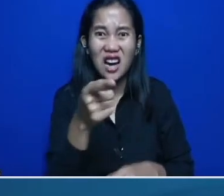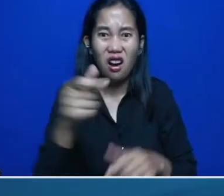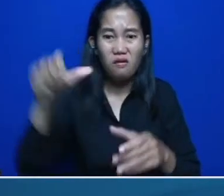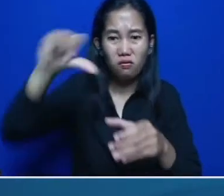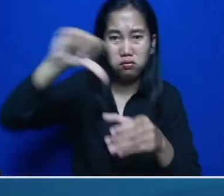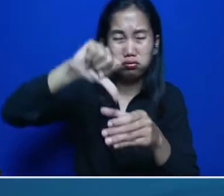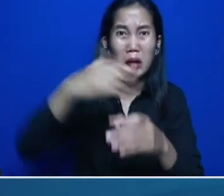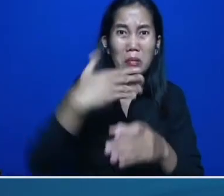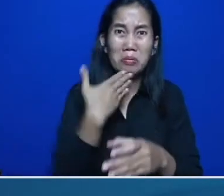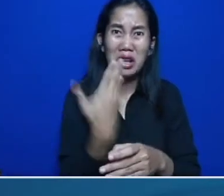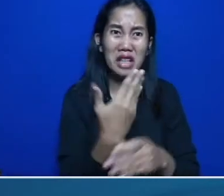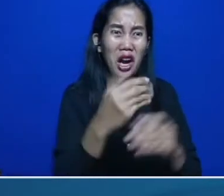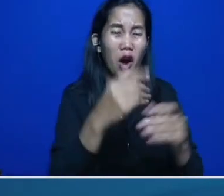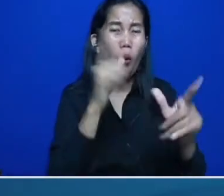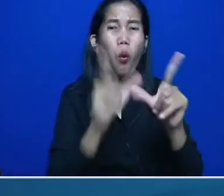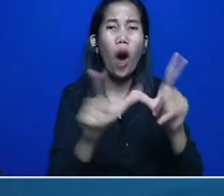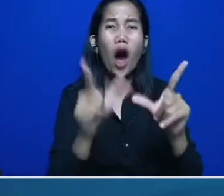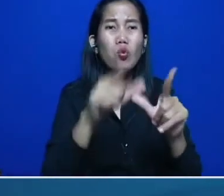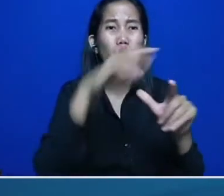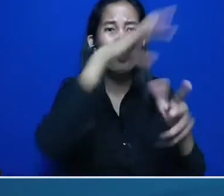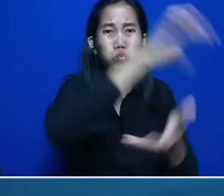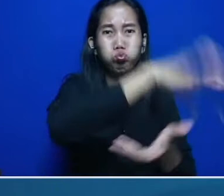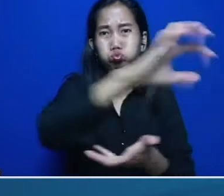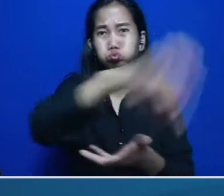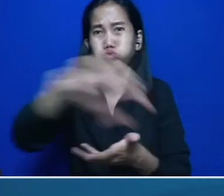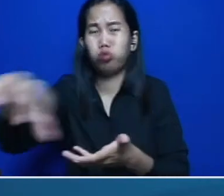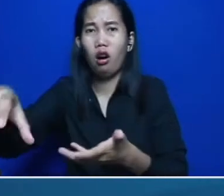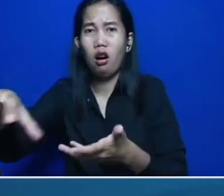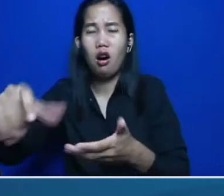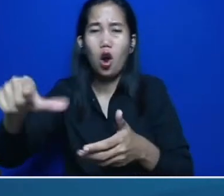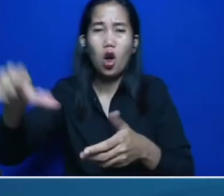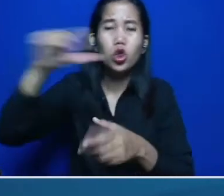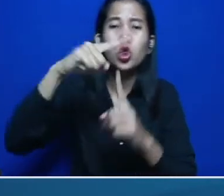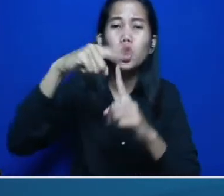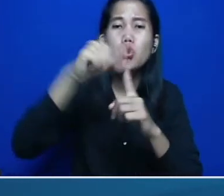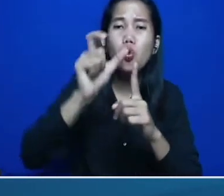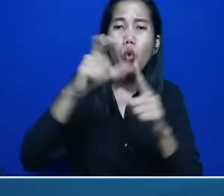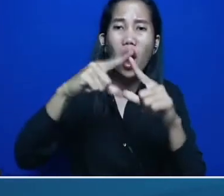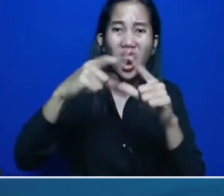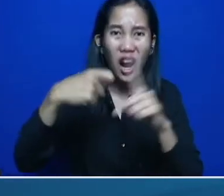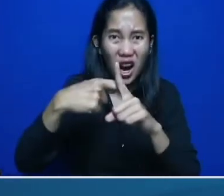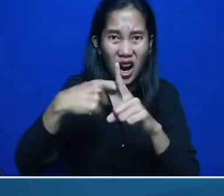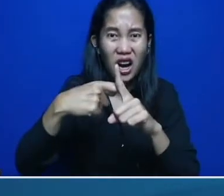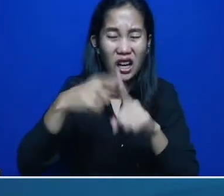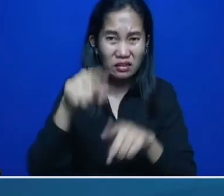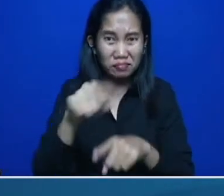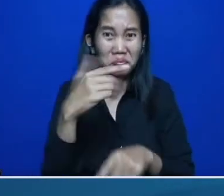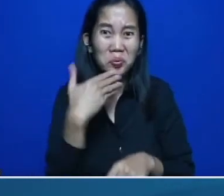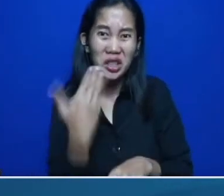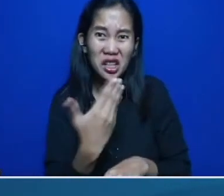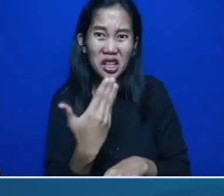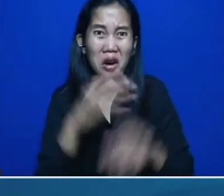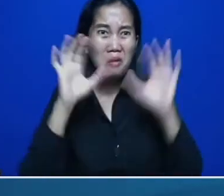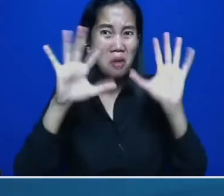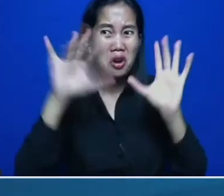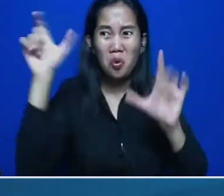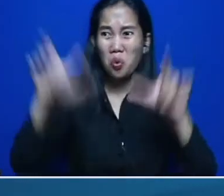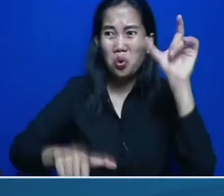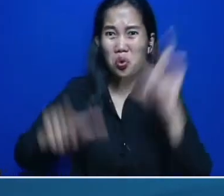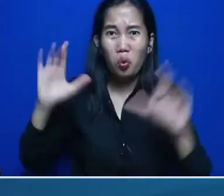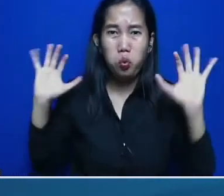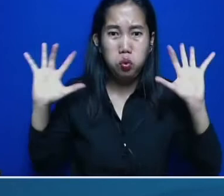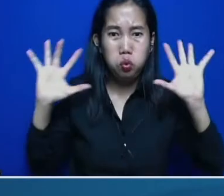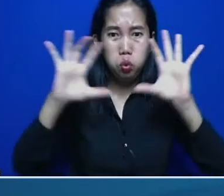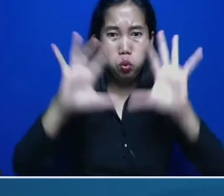banyak minum mereka mabuk pada waktu mengendarai mobil dilihat